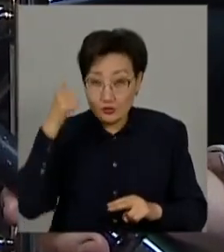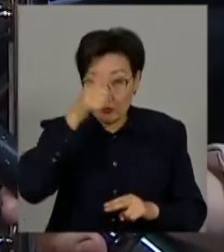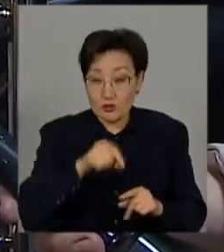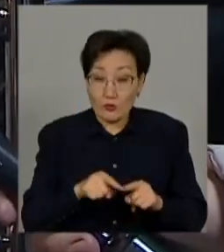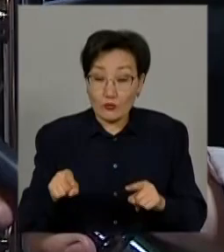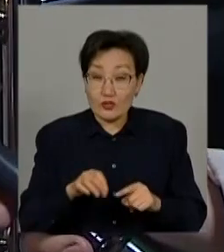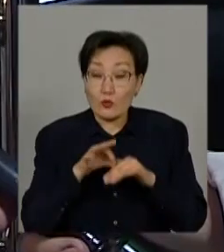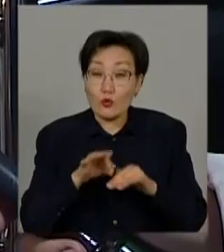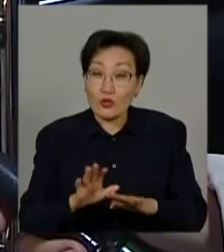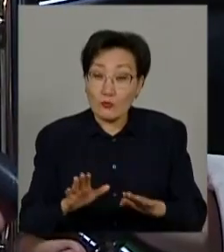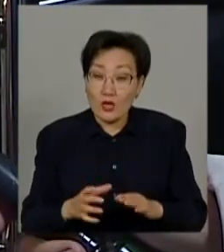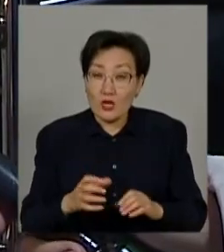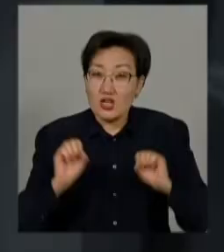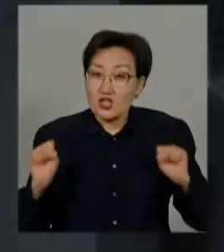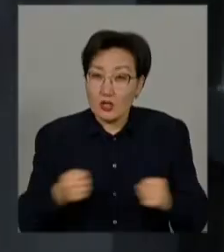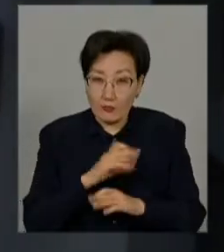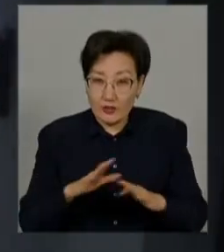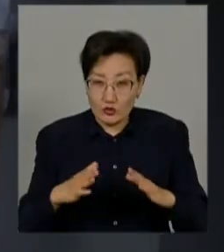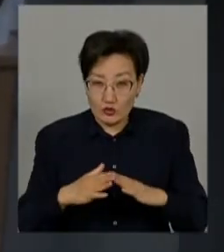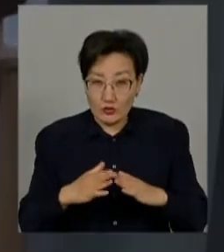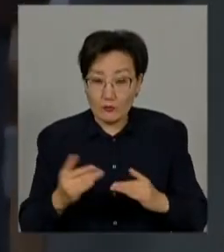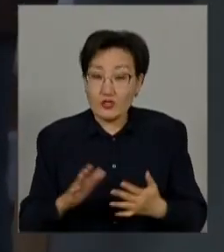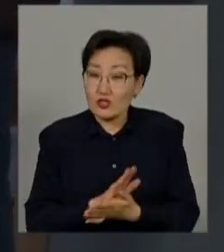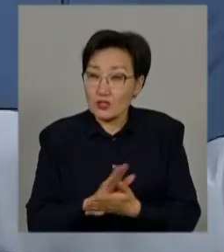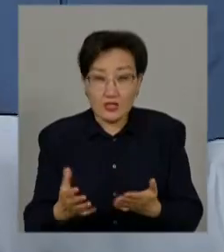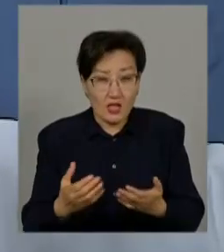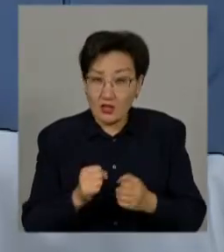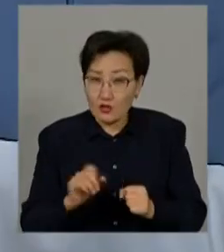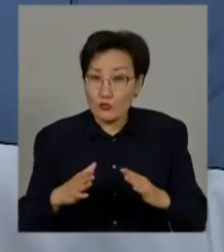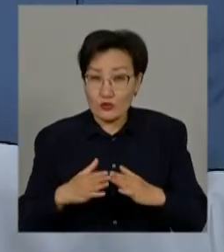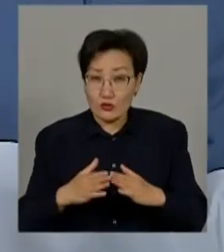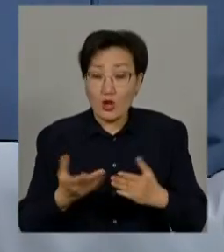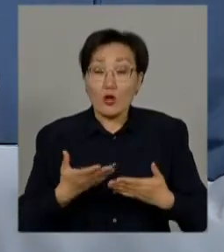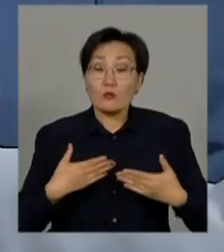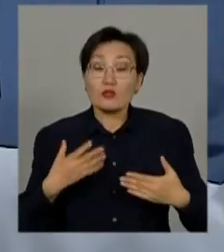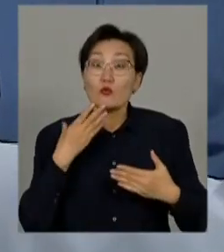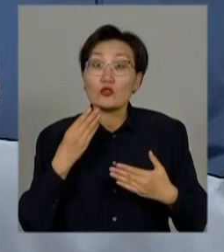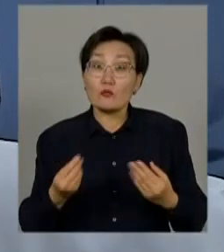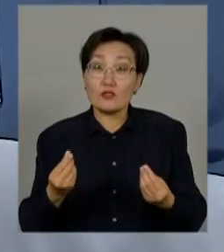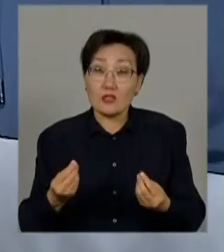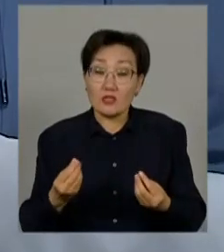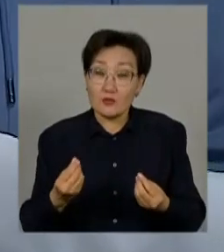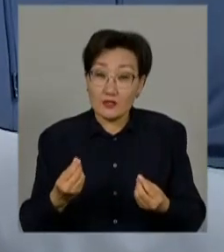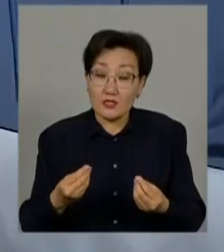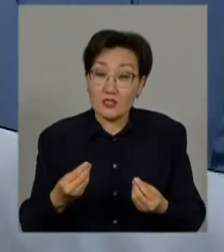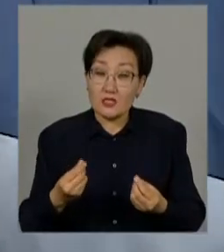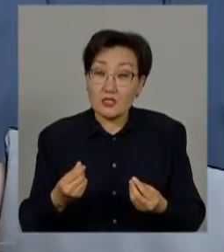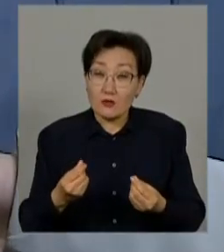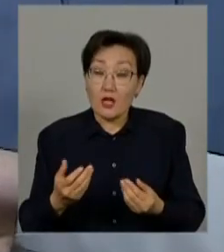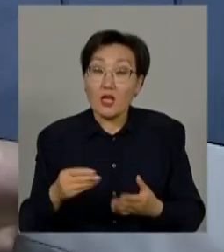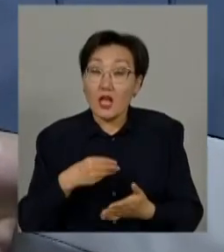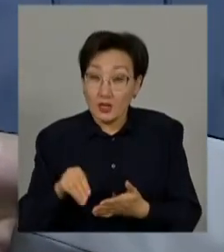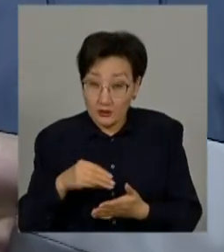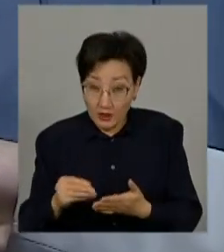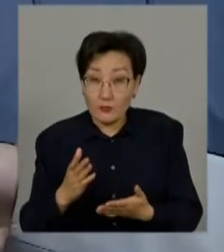өтпе жылынбайтын үй дейді. Біз тегін алып отқан жоқпыз бұл үйді. Біз өзіміздің қып-қызыл ақшамызға алып